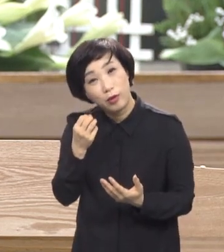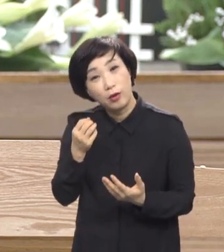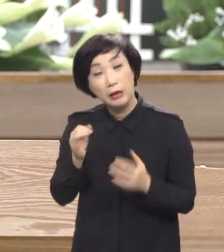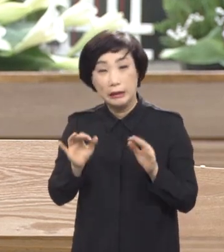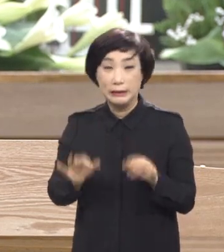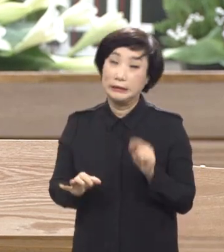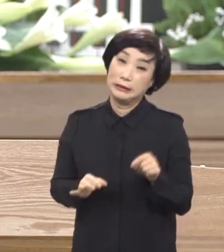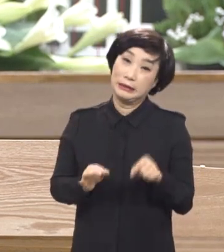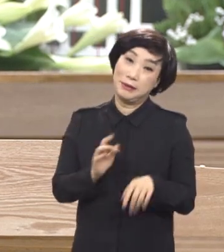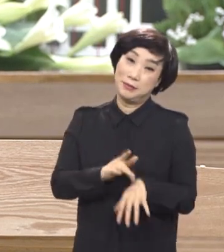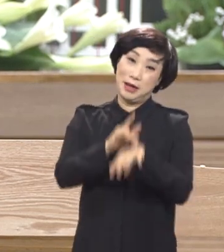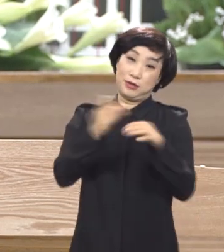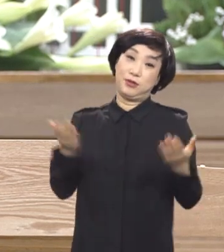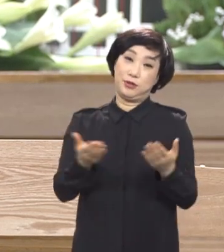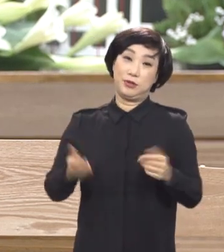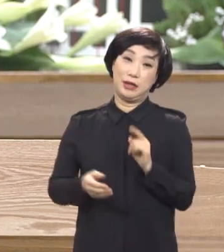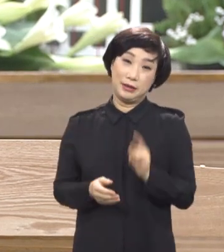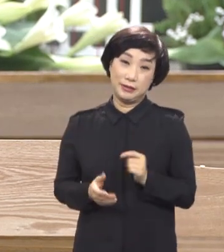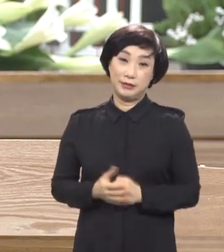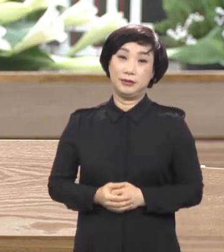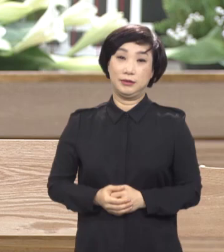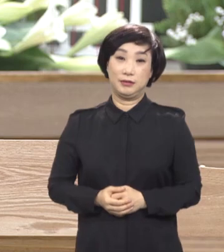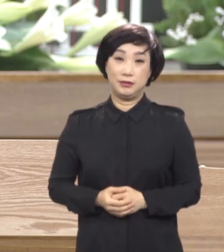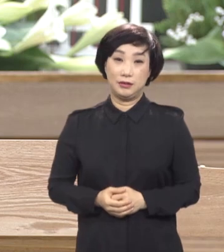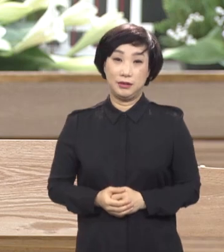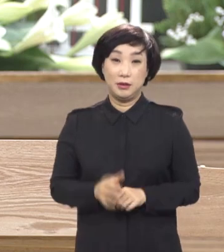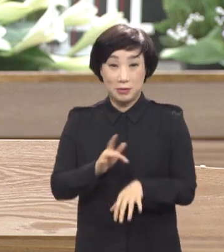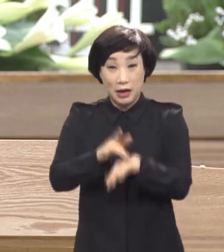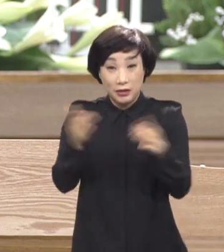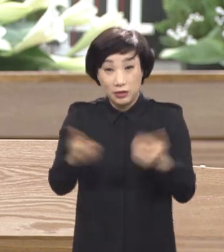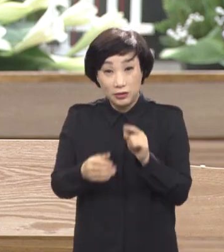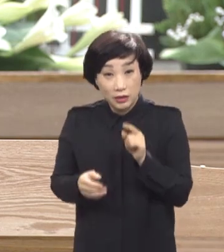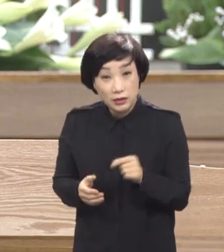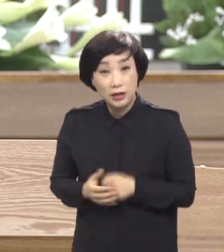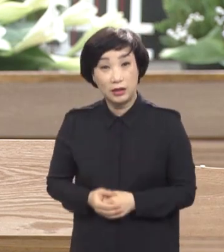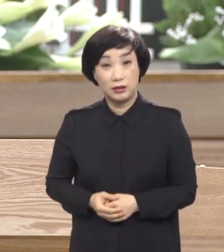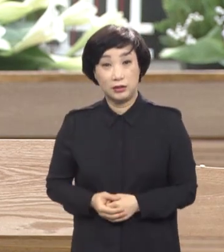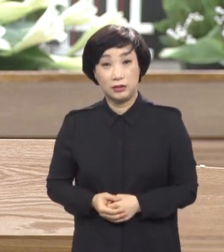이거 마귀 역사예요 마귀 역사